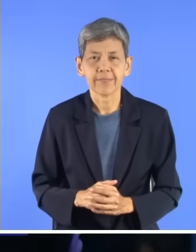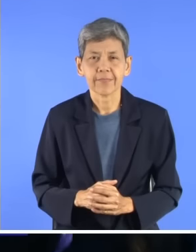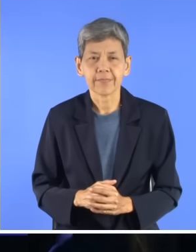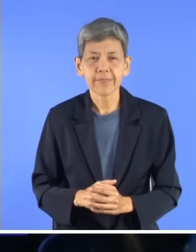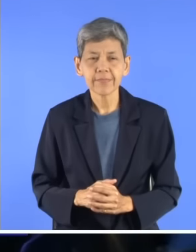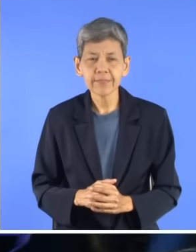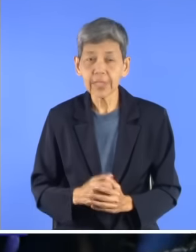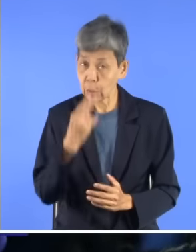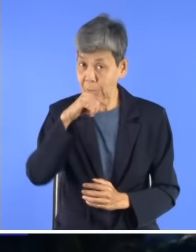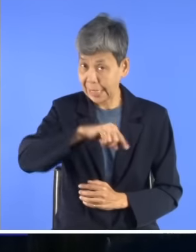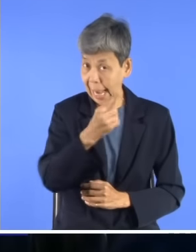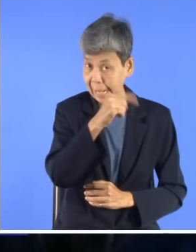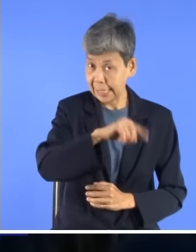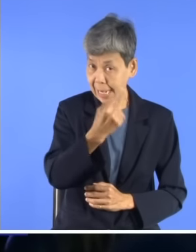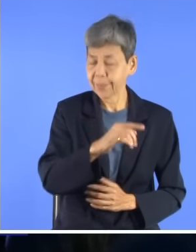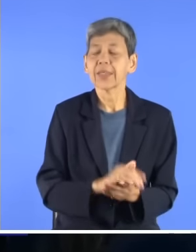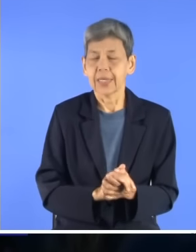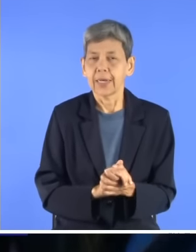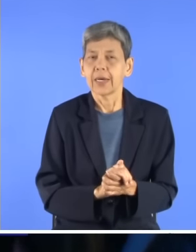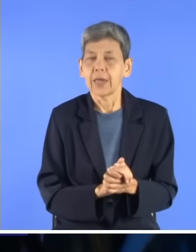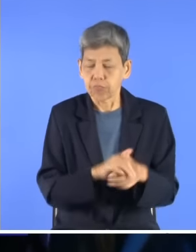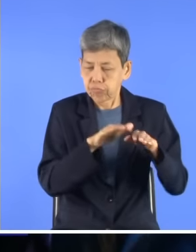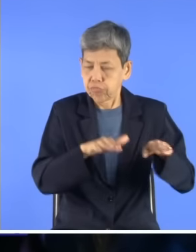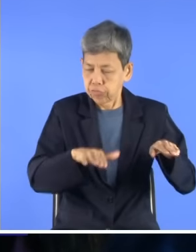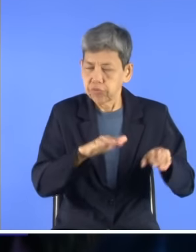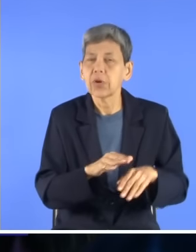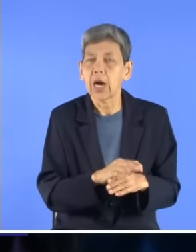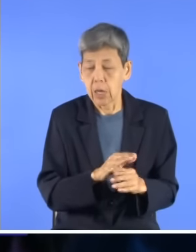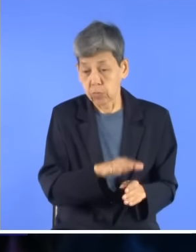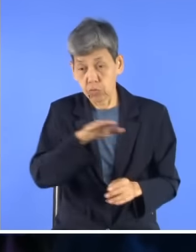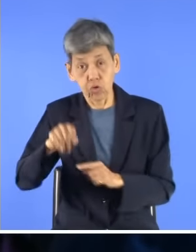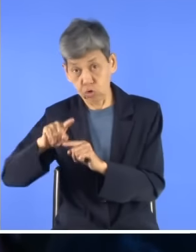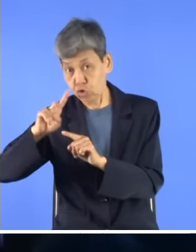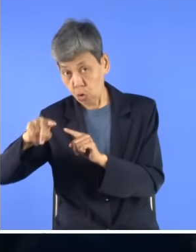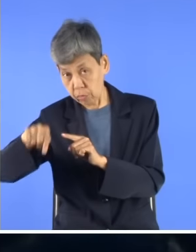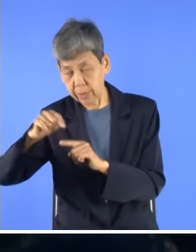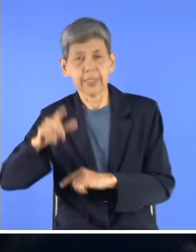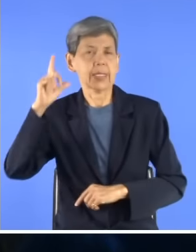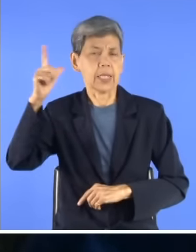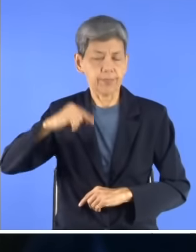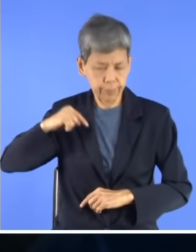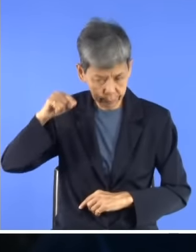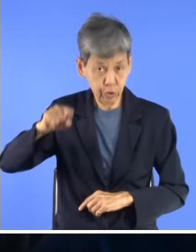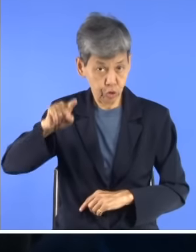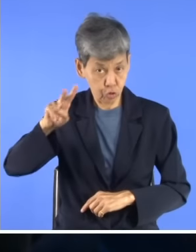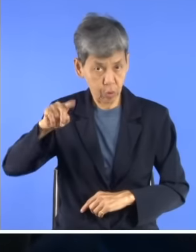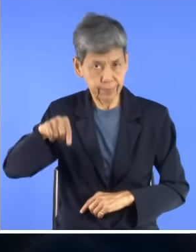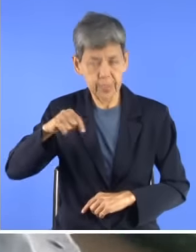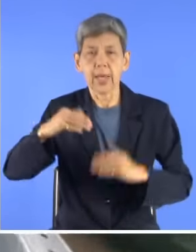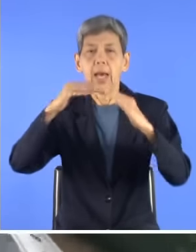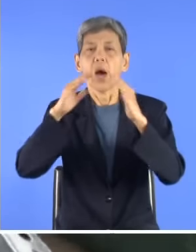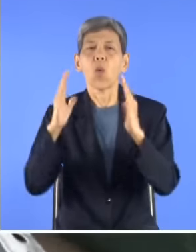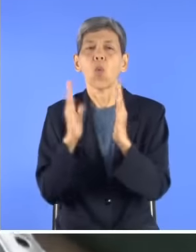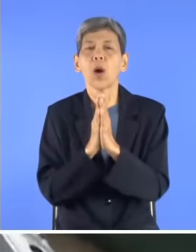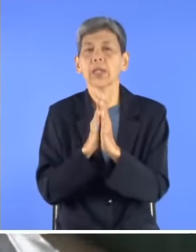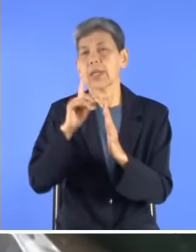อันนี้จุดแรกอยู่ที่สถานีขนส่งอำเภอเทิงนะฮะจุดที่สองนะฮะนายทักษิณก็ไปนะฮะไปที่วัดตับเต่า